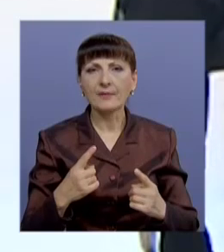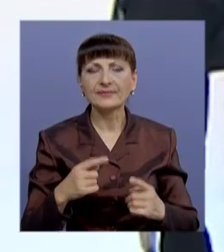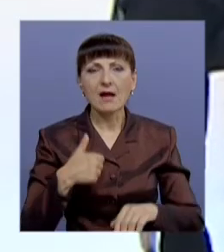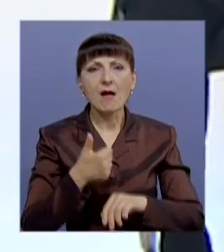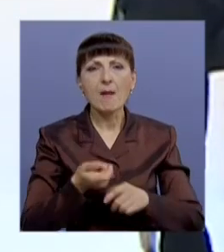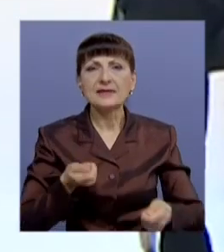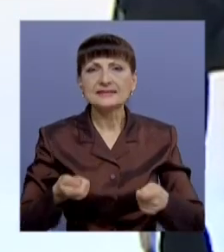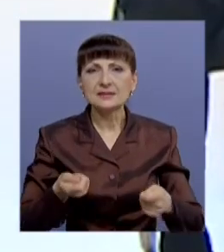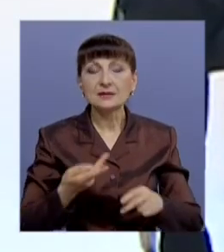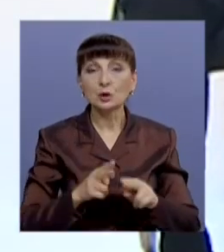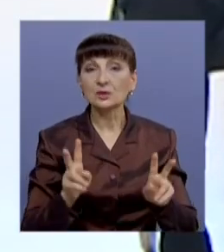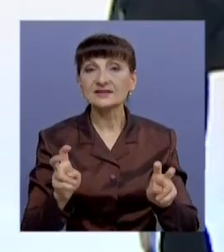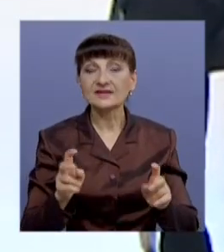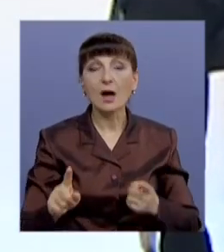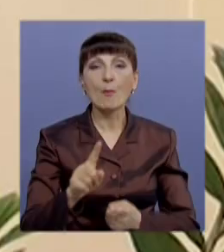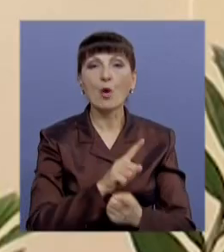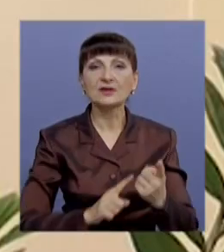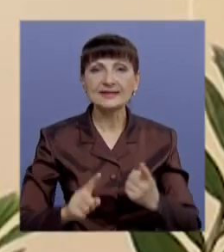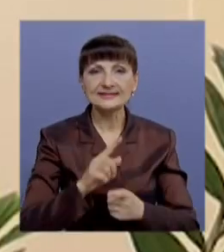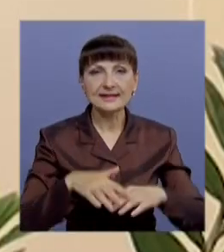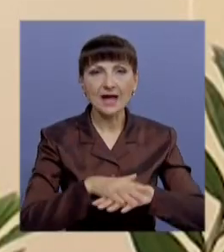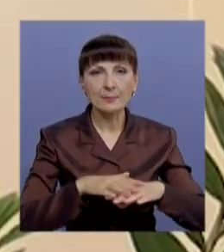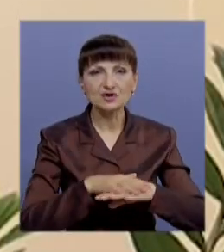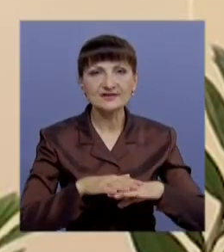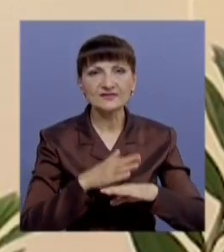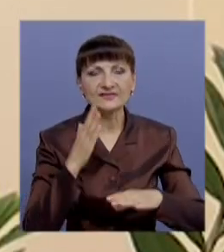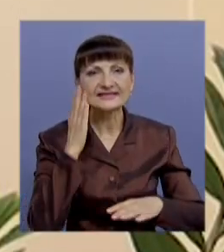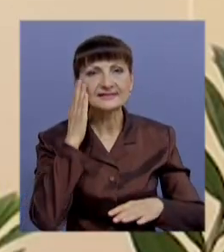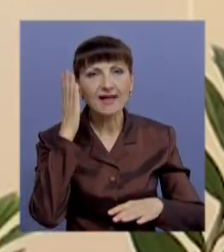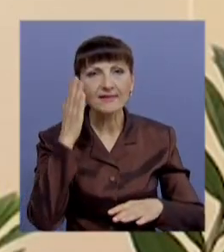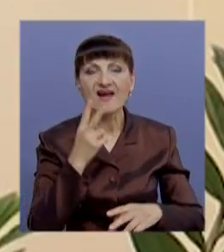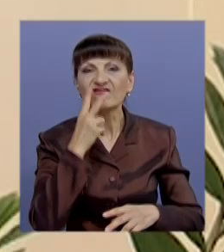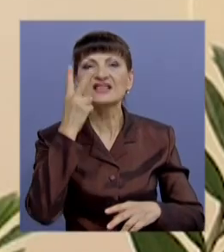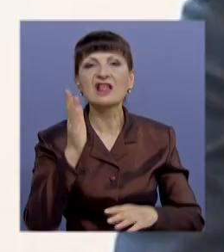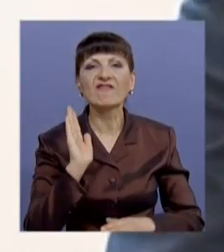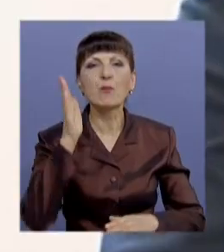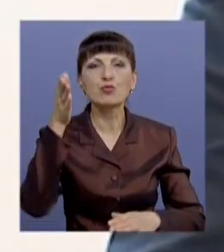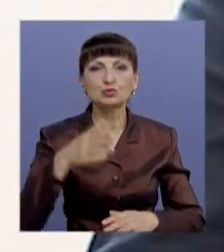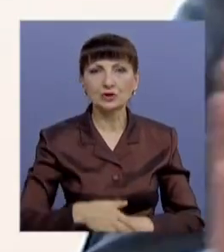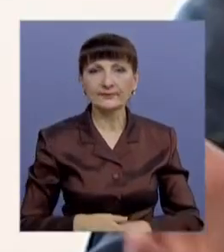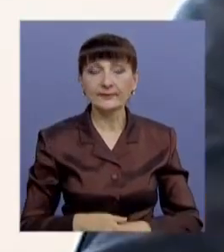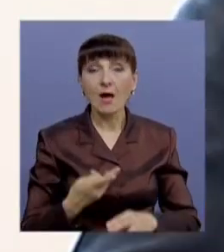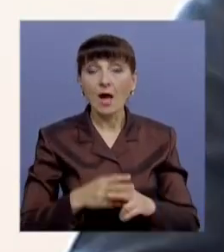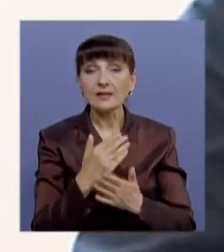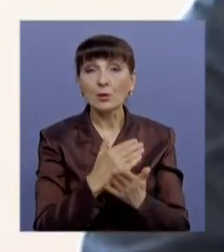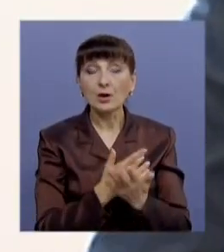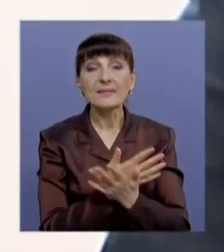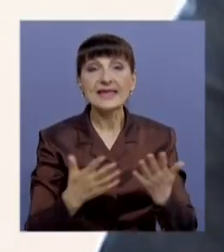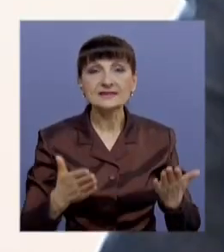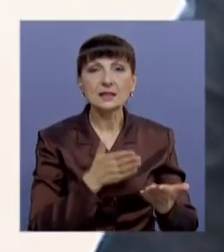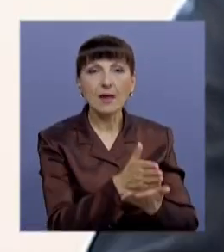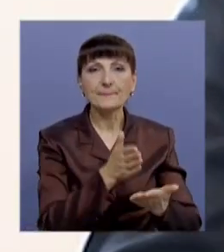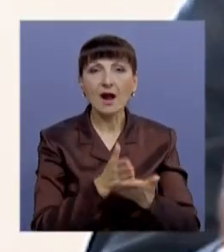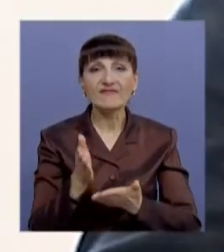Елбасы, которая называлась «Модернизация общественного сознания. Взгляд в будущее». Эта программа состоит из нескольких направлений,